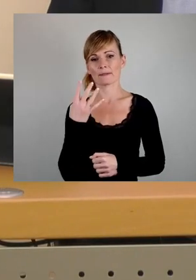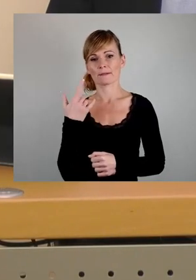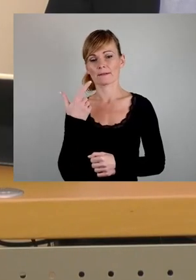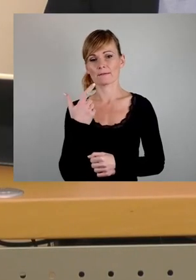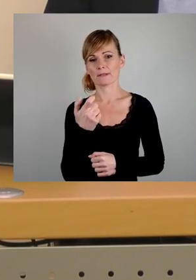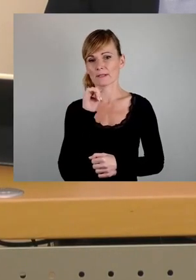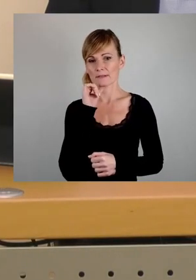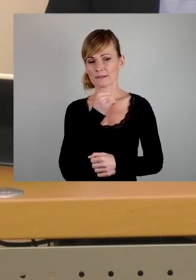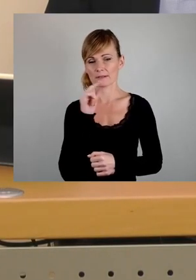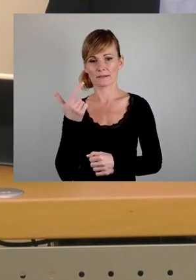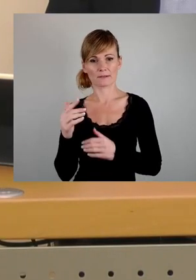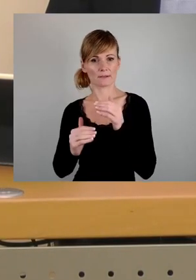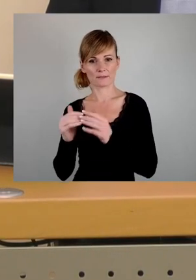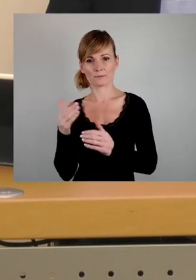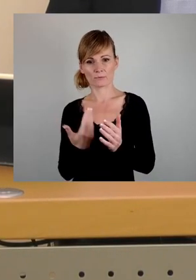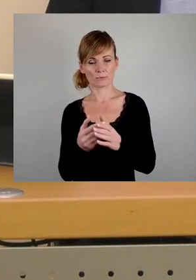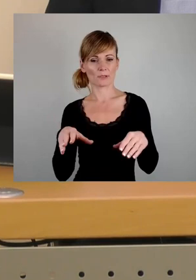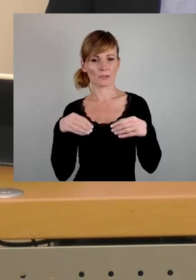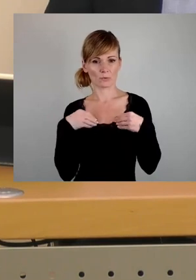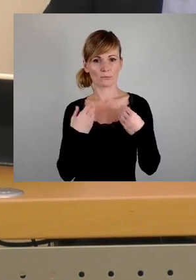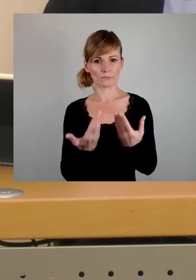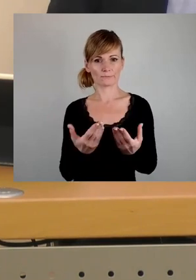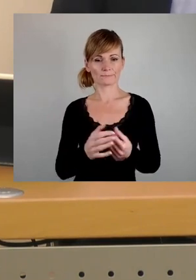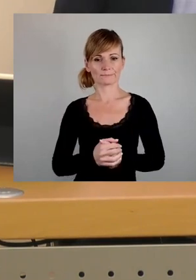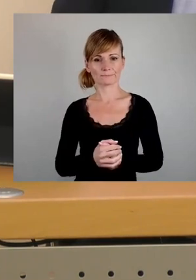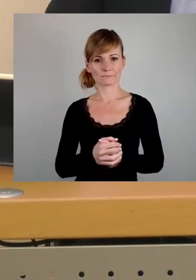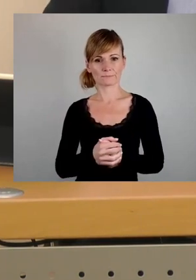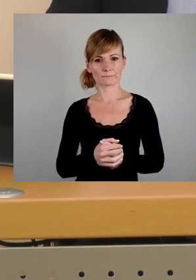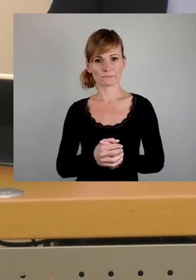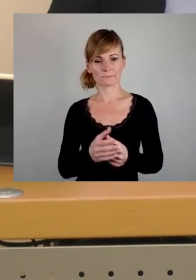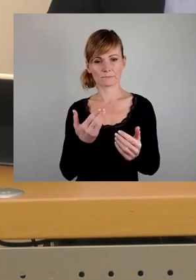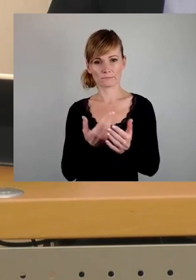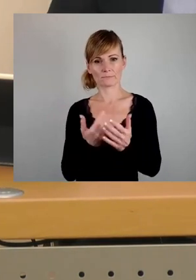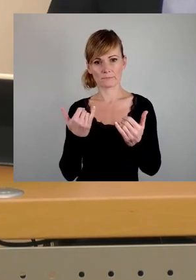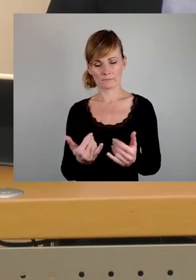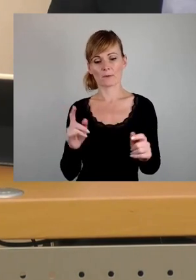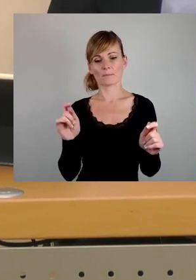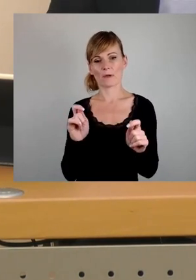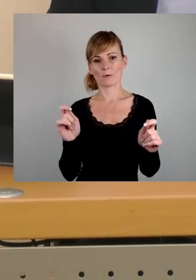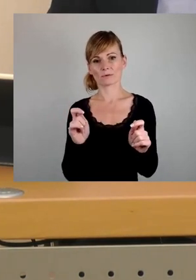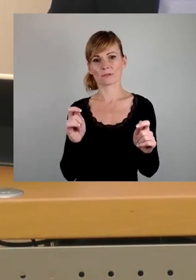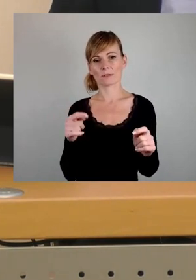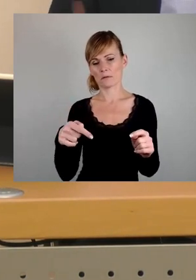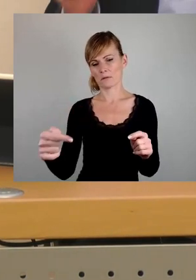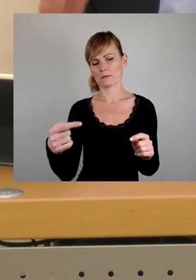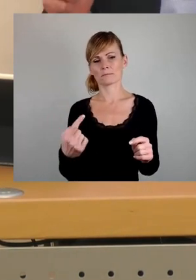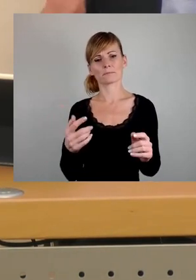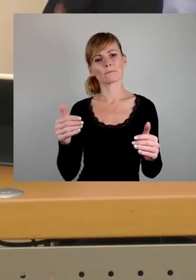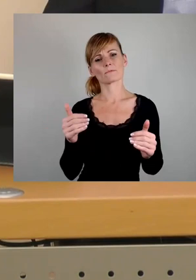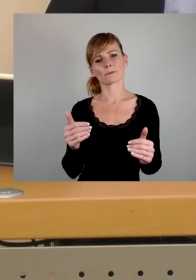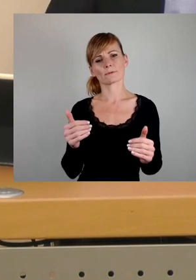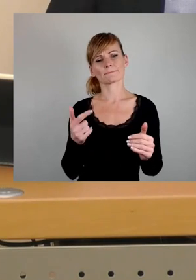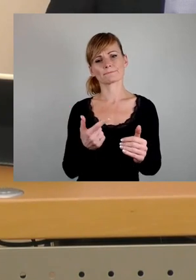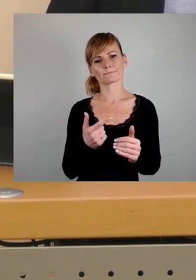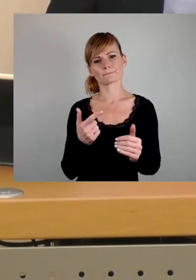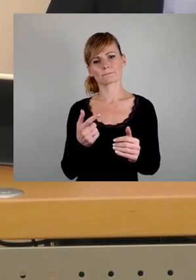Ja, 24 Ja-Stimmen, 24 Nein-Stimmen, keine Enthaltung, damit so angenommen. Und damit würde ich, bevor wir in die Pause hineingehen, die ja fast auf die